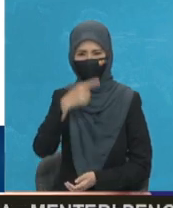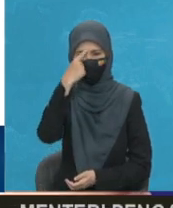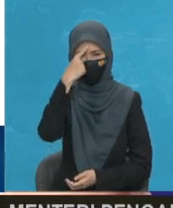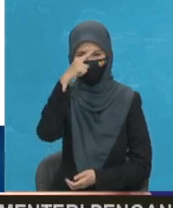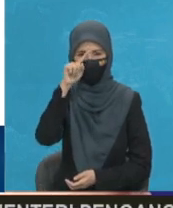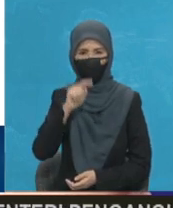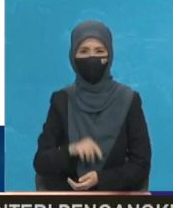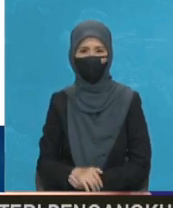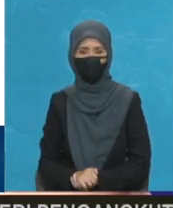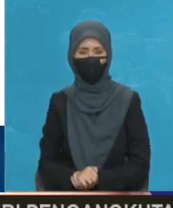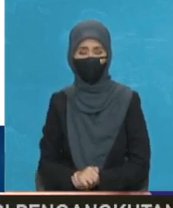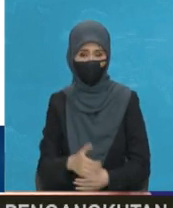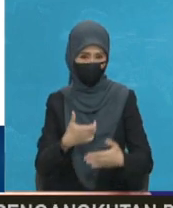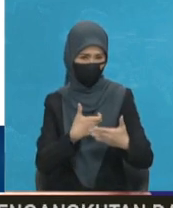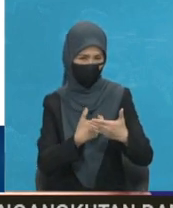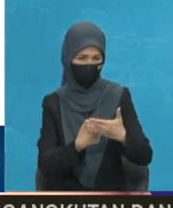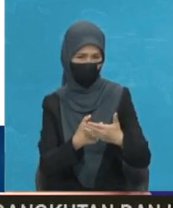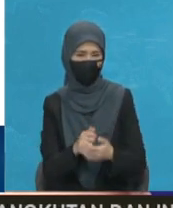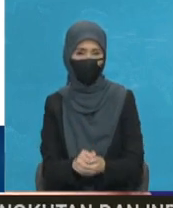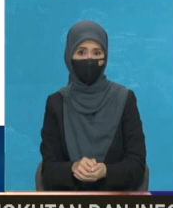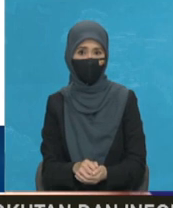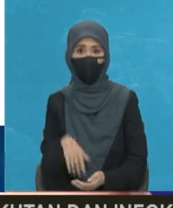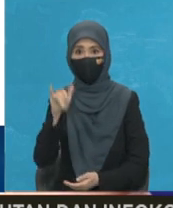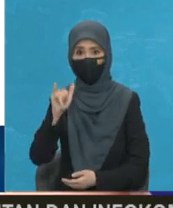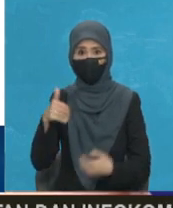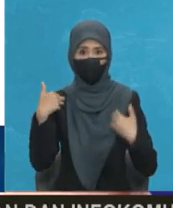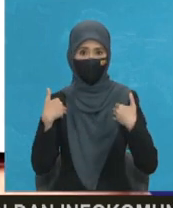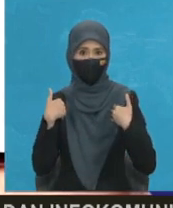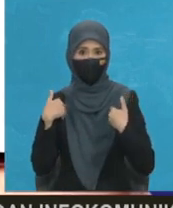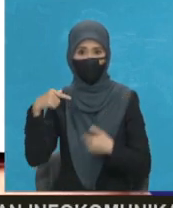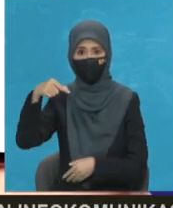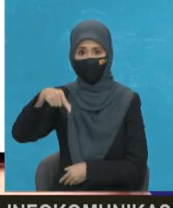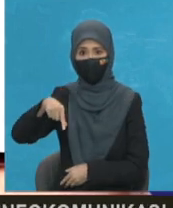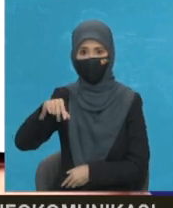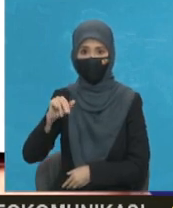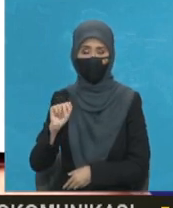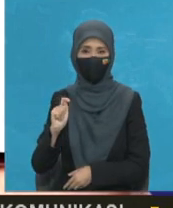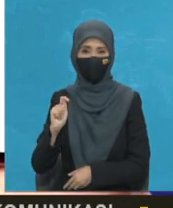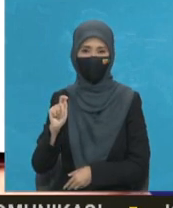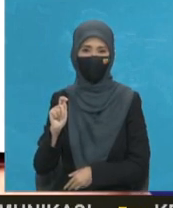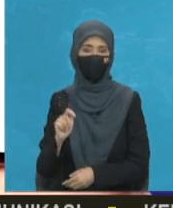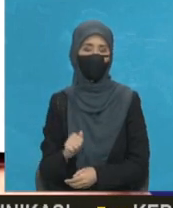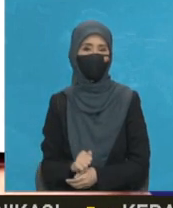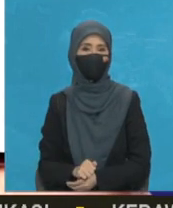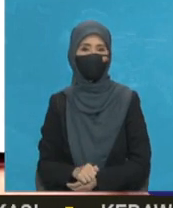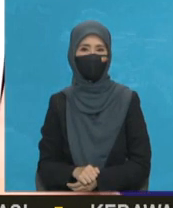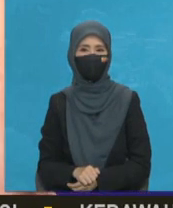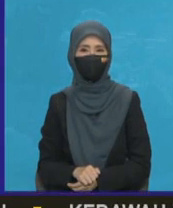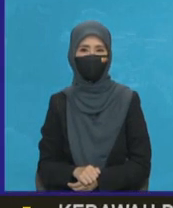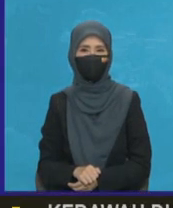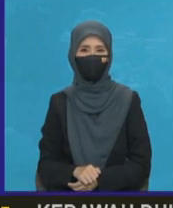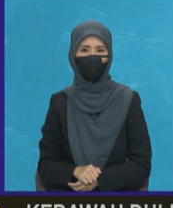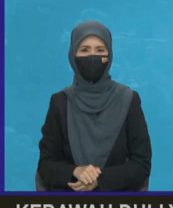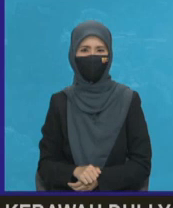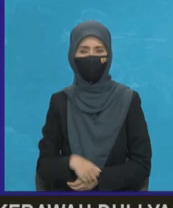mengintegrasi pengimbasan Could you are yang terdapat pada Kid yang dibekalkan oleh Kementerian Kesehatan tujuan